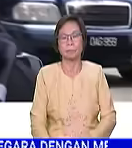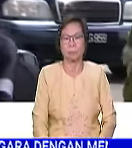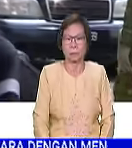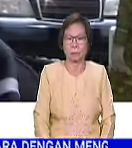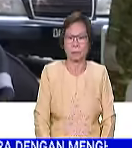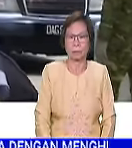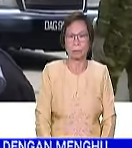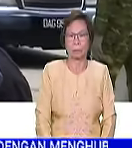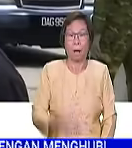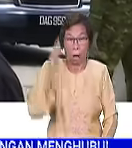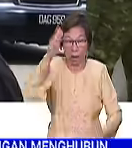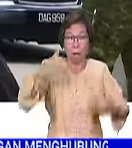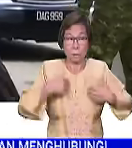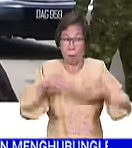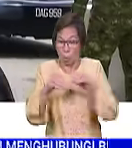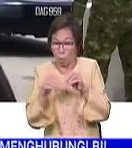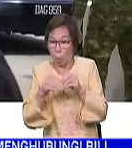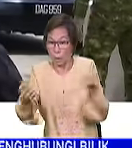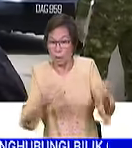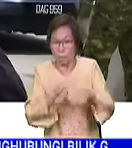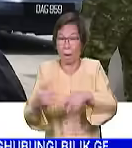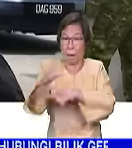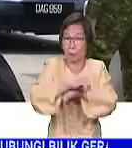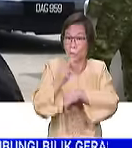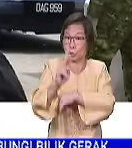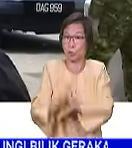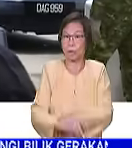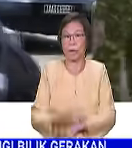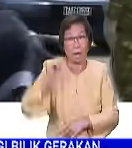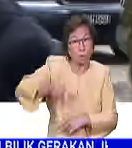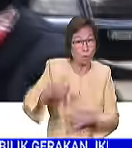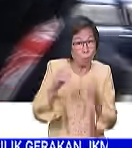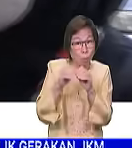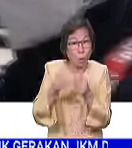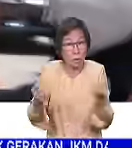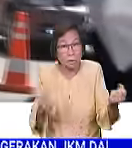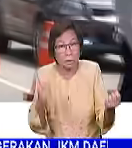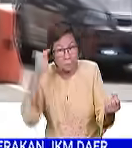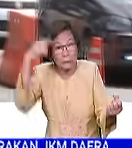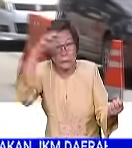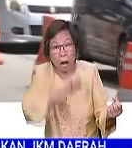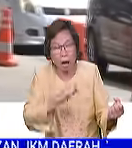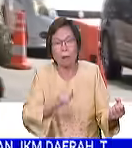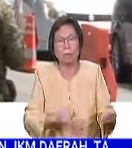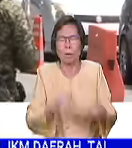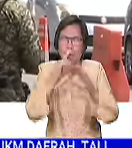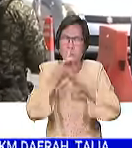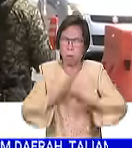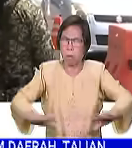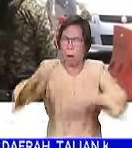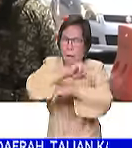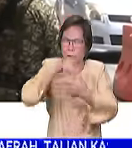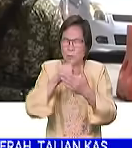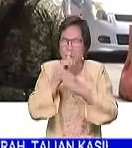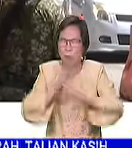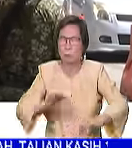adakah akan ada pertambahan kenderaan pada hari raya kedua esok ni tuan? Dengan keadaan lengang pada hari ini,